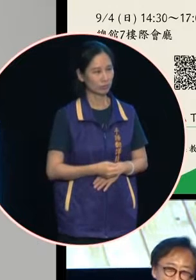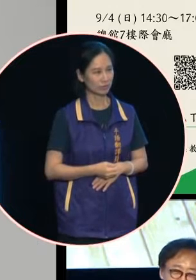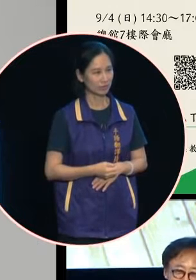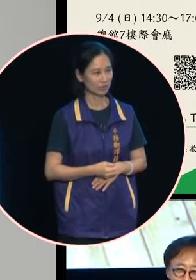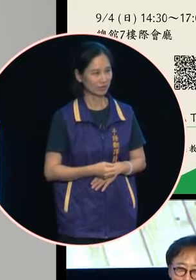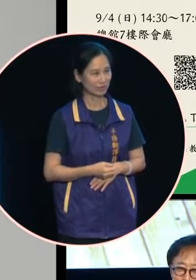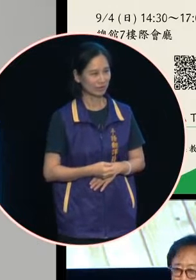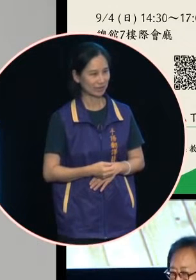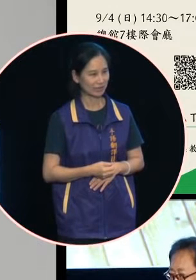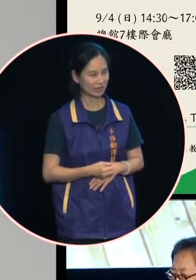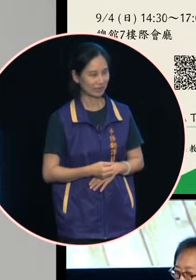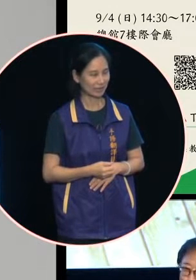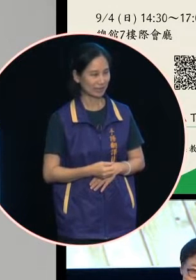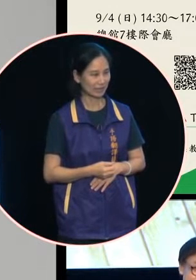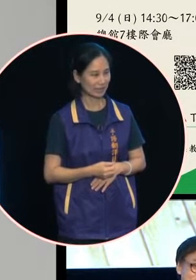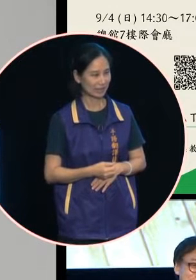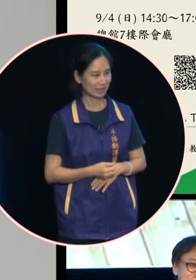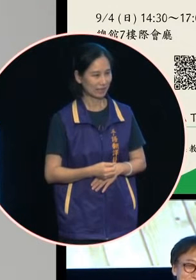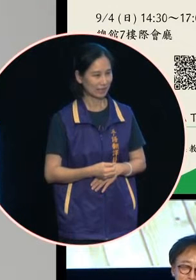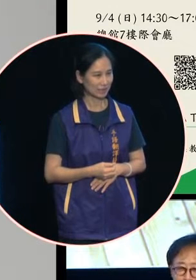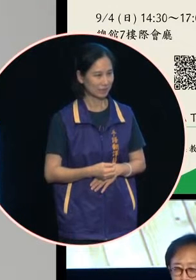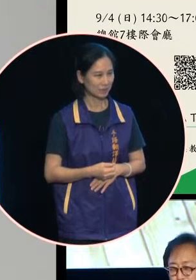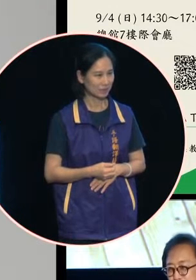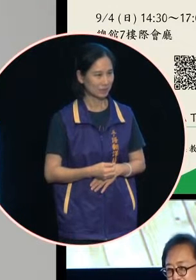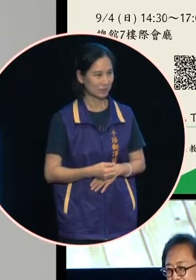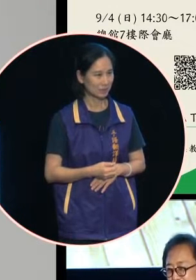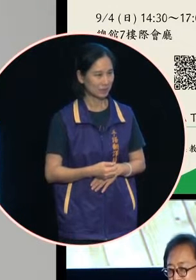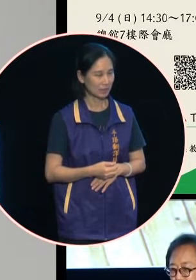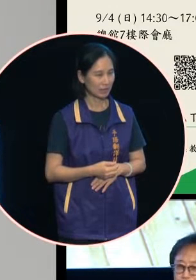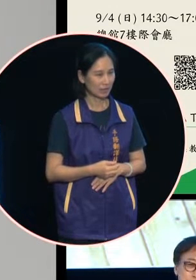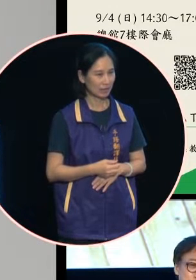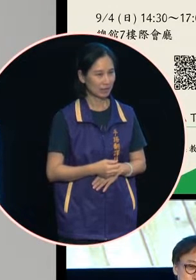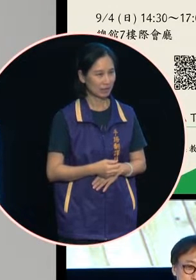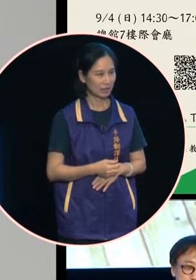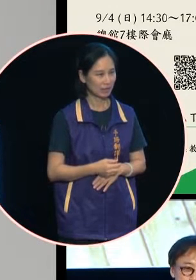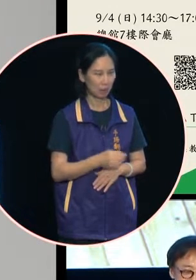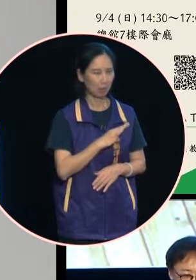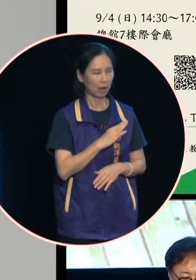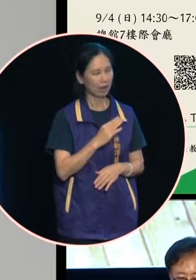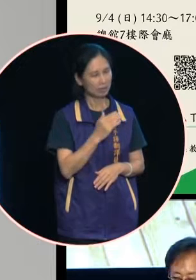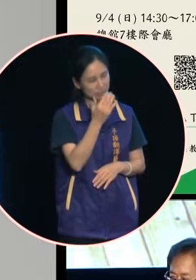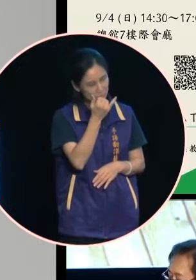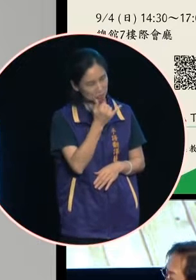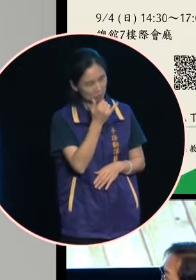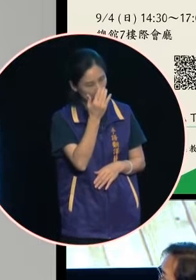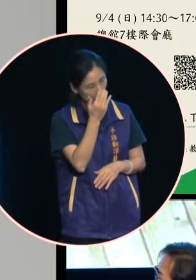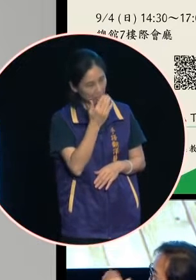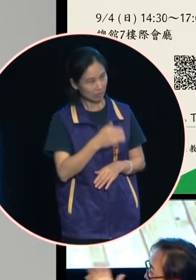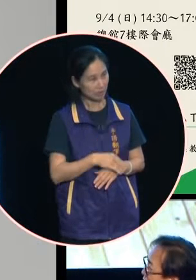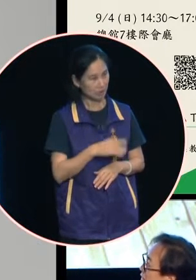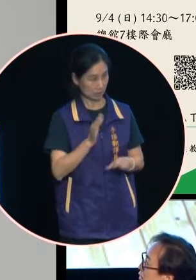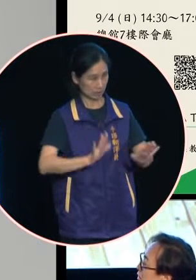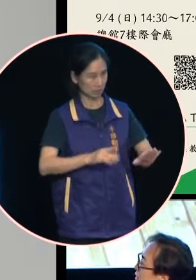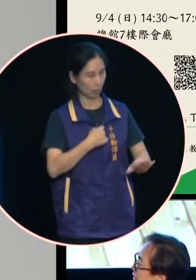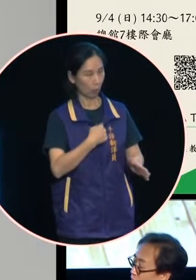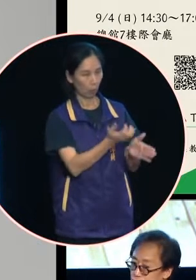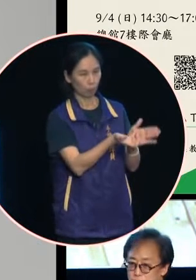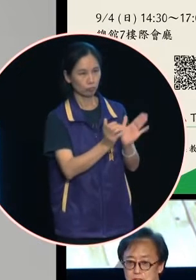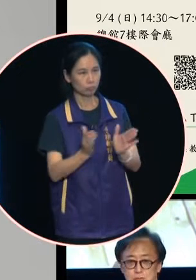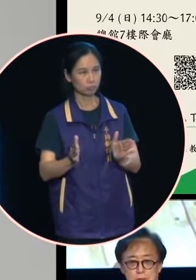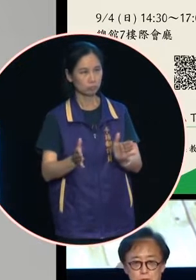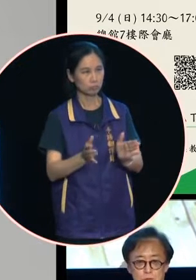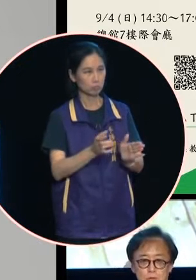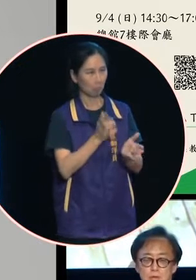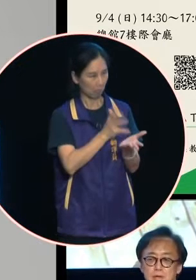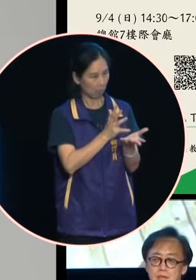觉，不过现在不能睡了，当然是我也不敢能睡，而且因为今天我准备的。内容